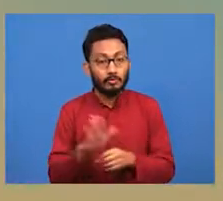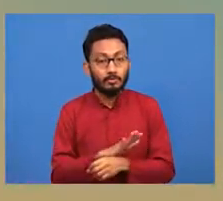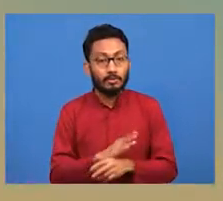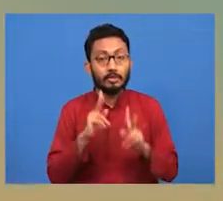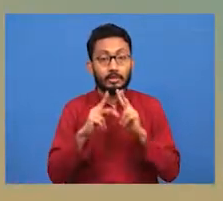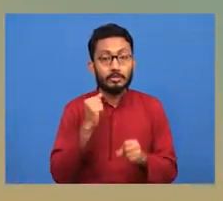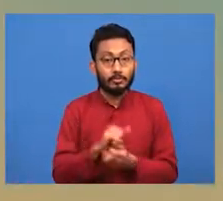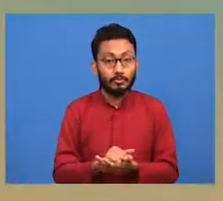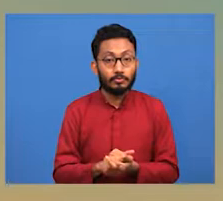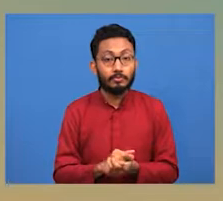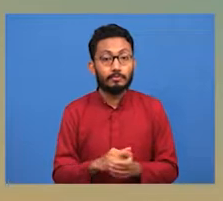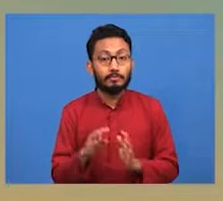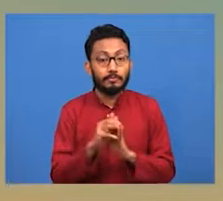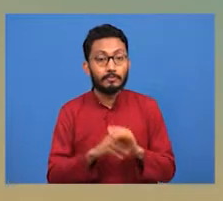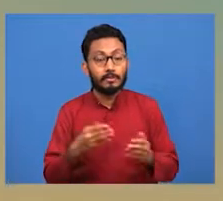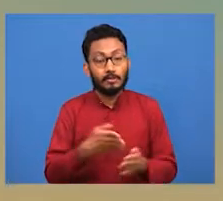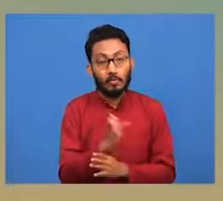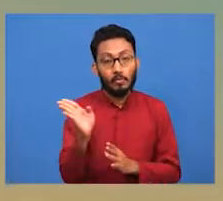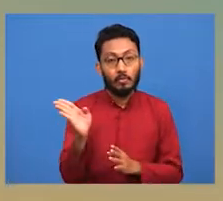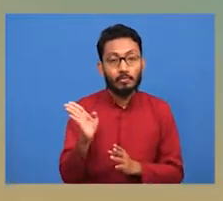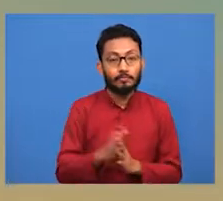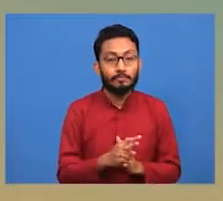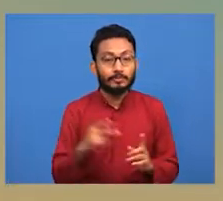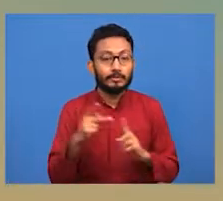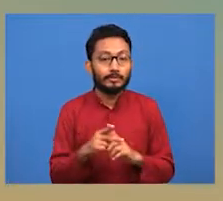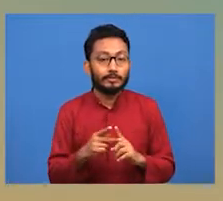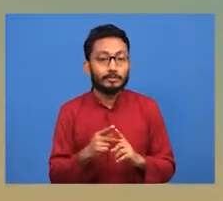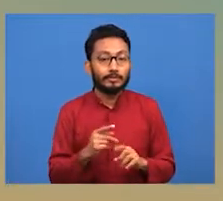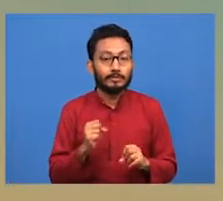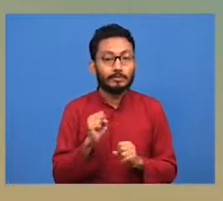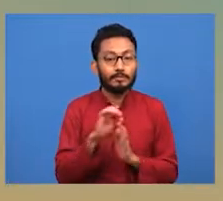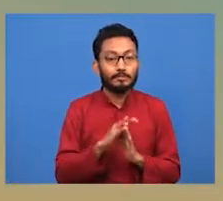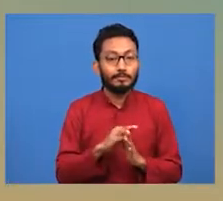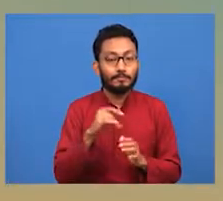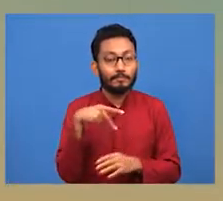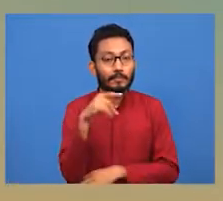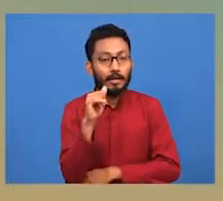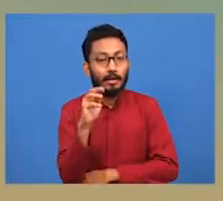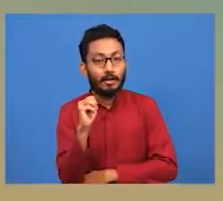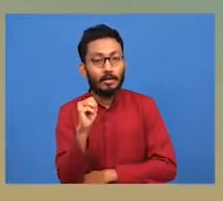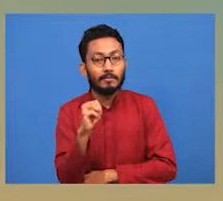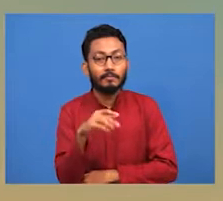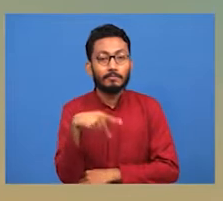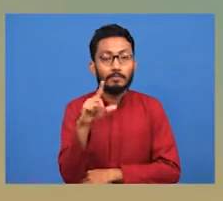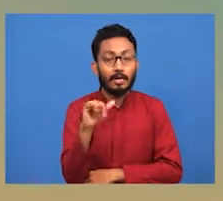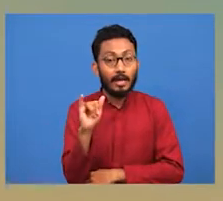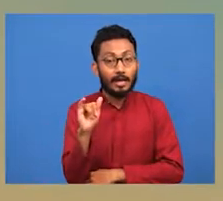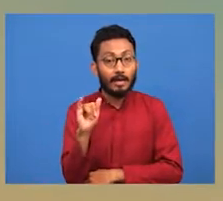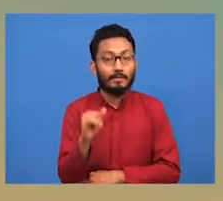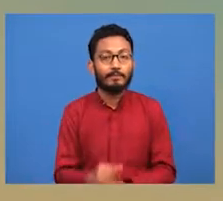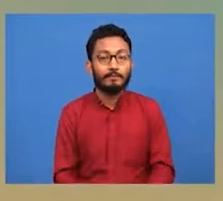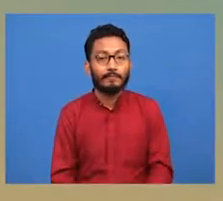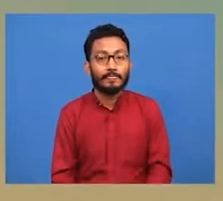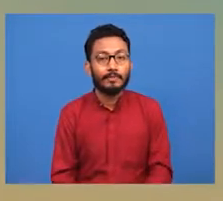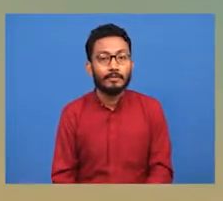itu membelok ke simpang pulai. Ke simpang pulai adalah frasa sendi nama. Dan